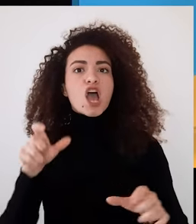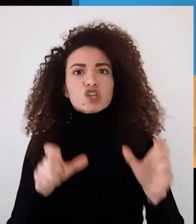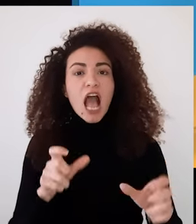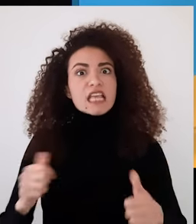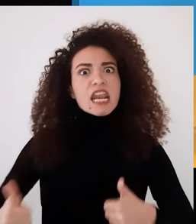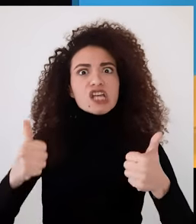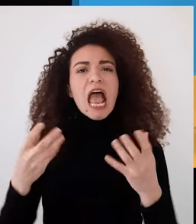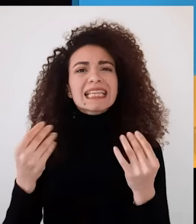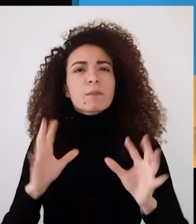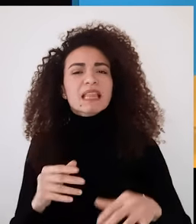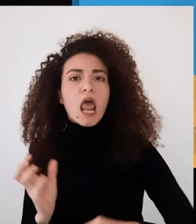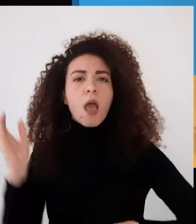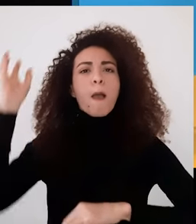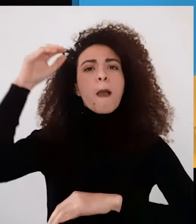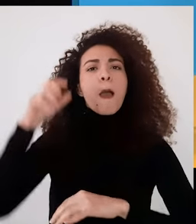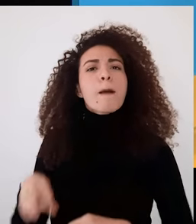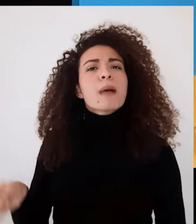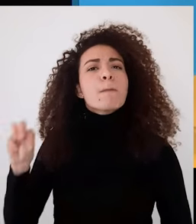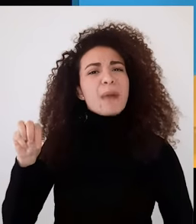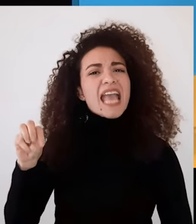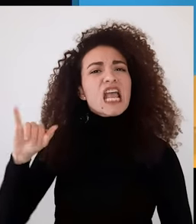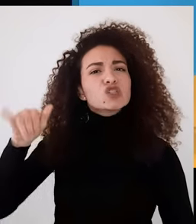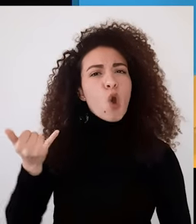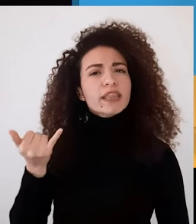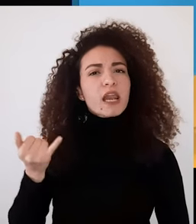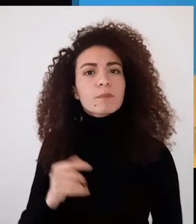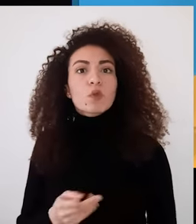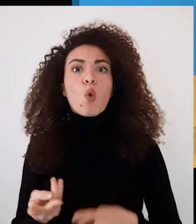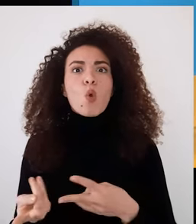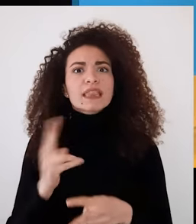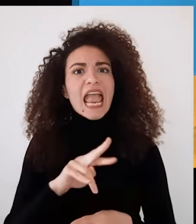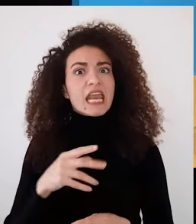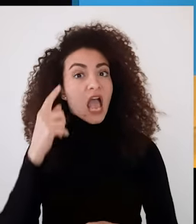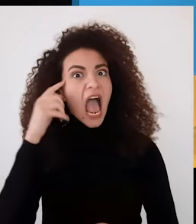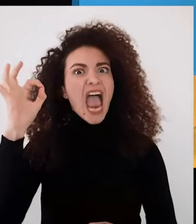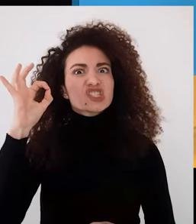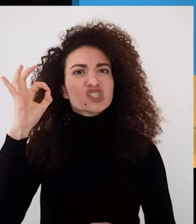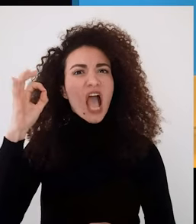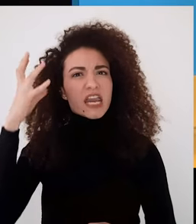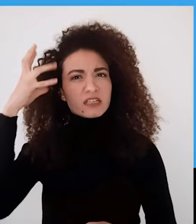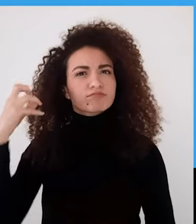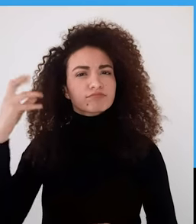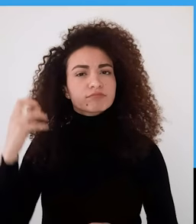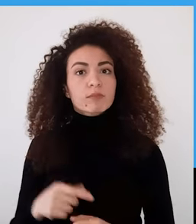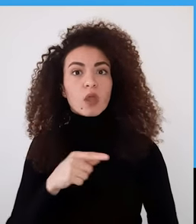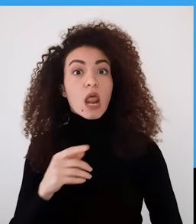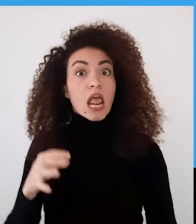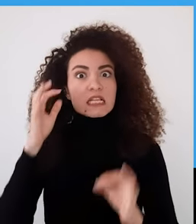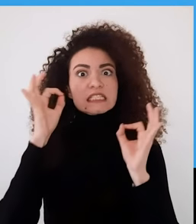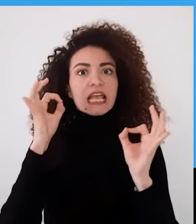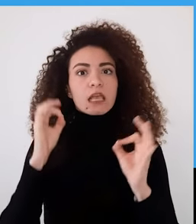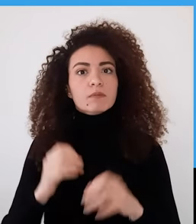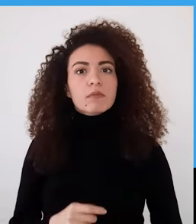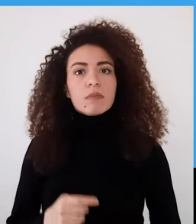أشخاص مثل لاعب الباسكتبول مايكل جوردن أو العالم إنشتاين هو موهبتهم الطبيعية غالباً. الأولاد